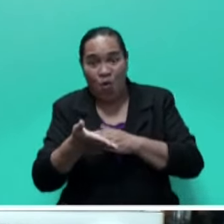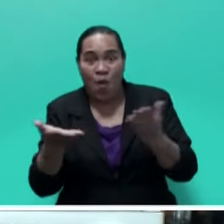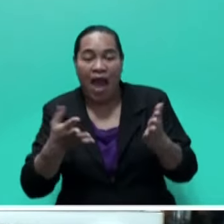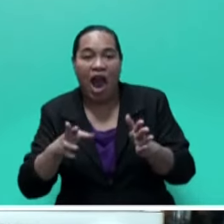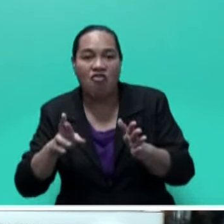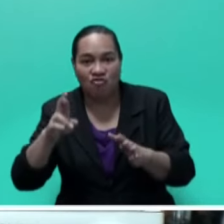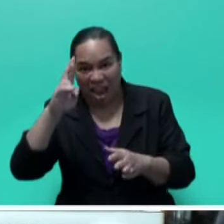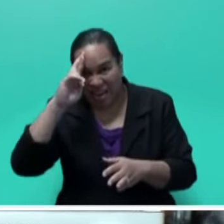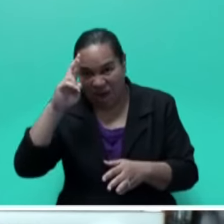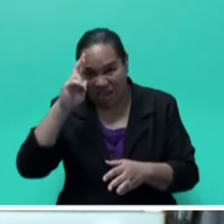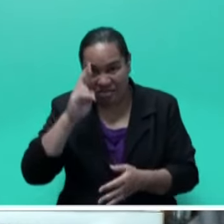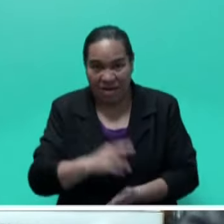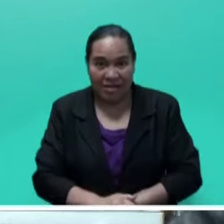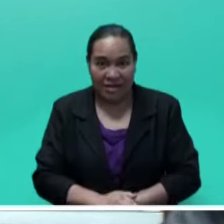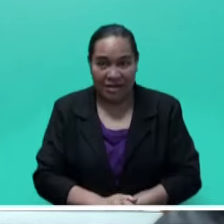Na